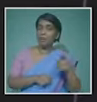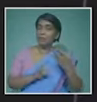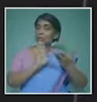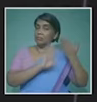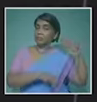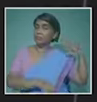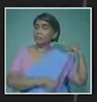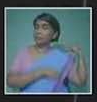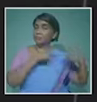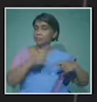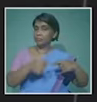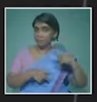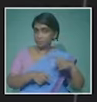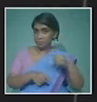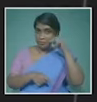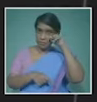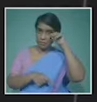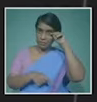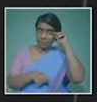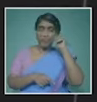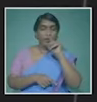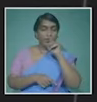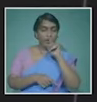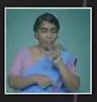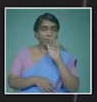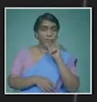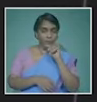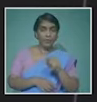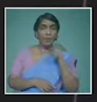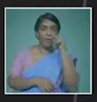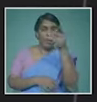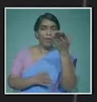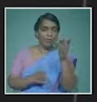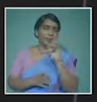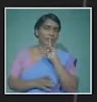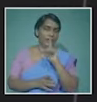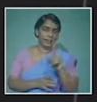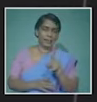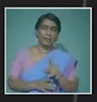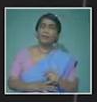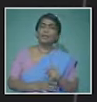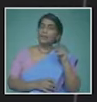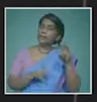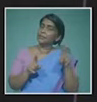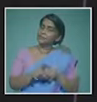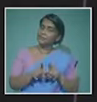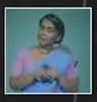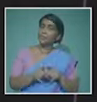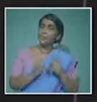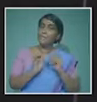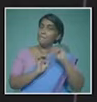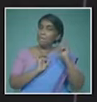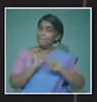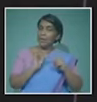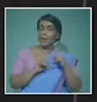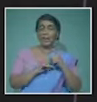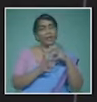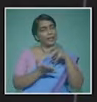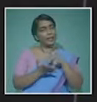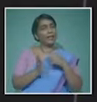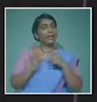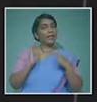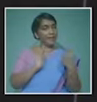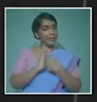என்று சொன்னால் அது மிகையாகாது என்பதை நான் இங்கு குறிப்பிட வைக்க விரும்புகிறேன். அதே போன்று மட்டக்களப்பு மாவட்டத்தையும் கிழக்கு மாநிலத்தையும் கட்டியெழுப்ப